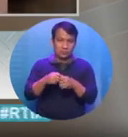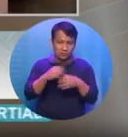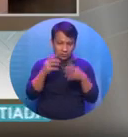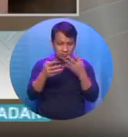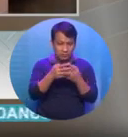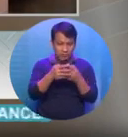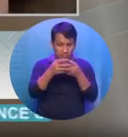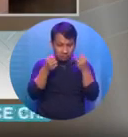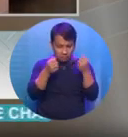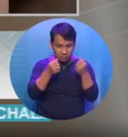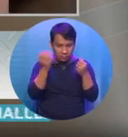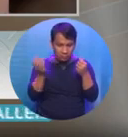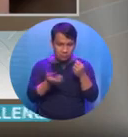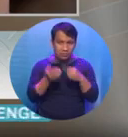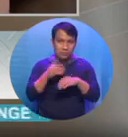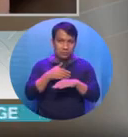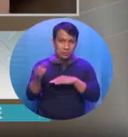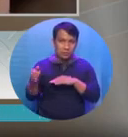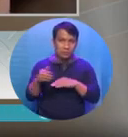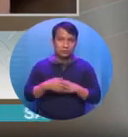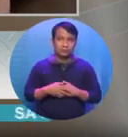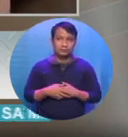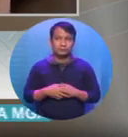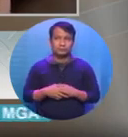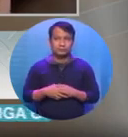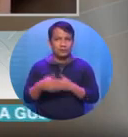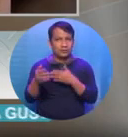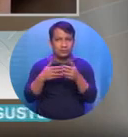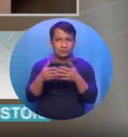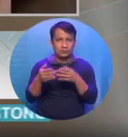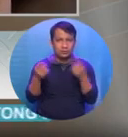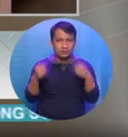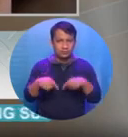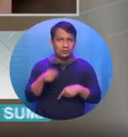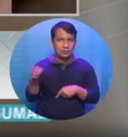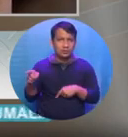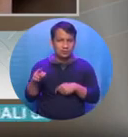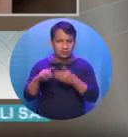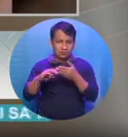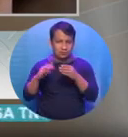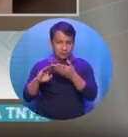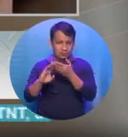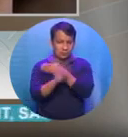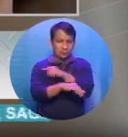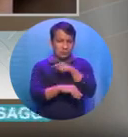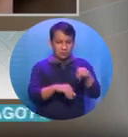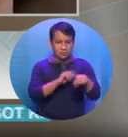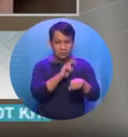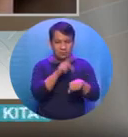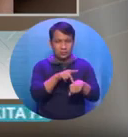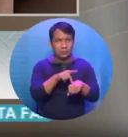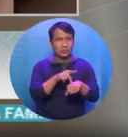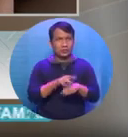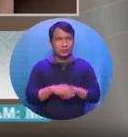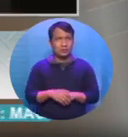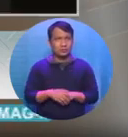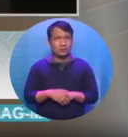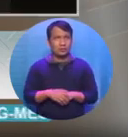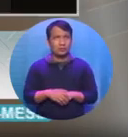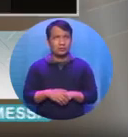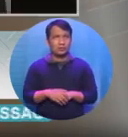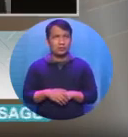sa Saudi at ipapadeport. Ano't ano pa mangyari, siya po'y madideport pa rin. Okay? Ang kailangan ko ay